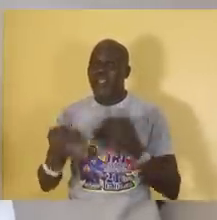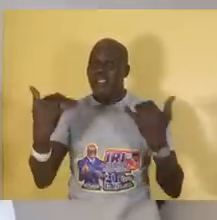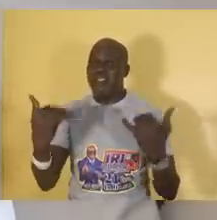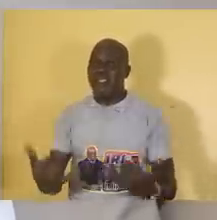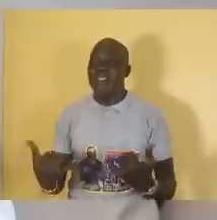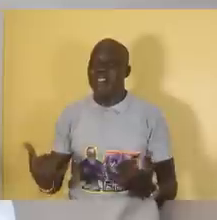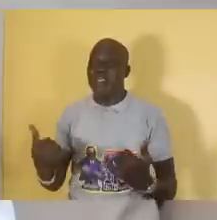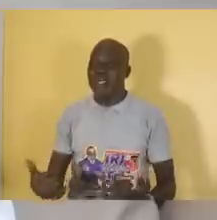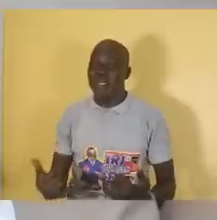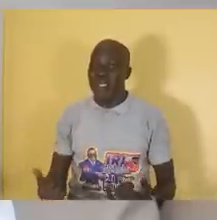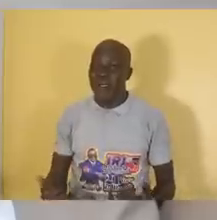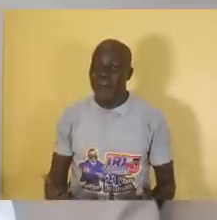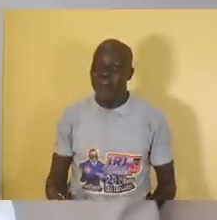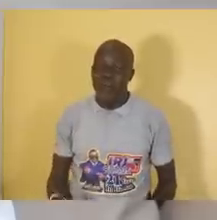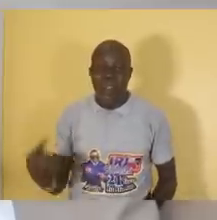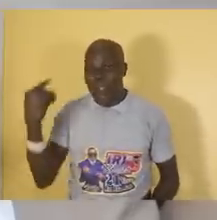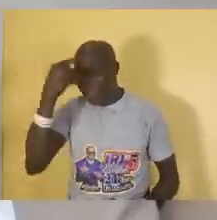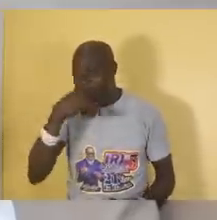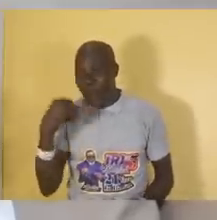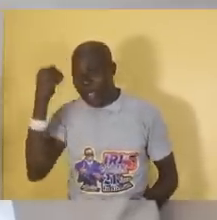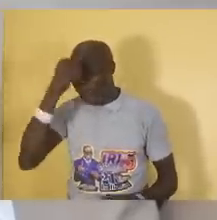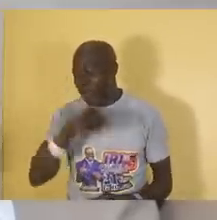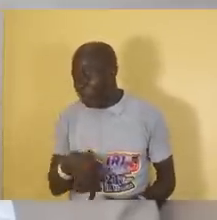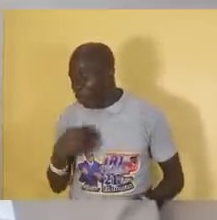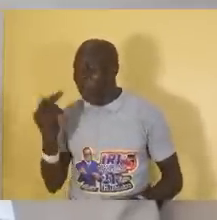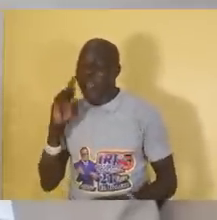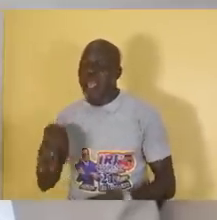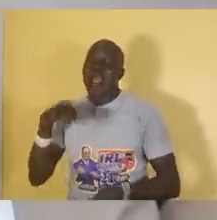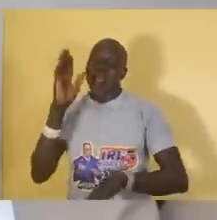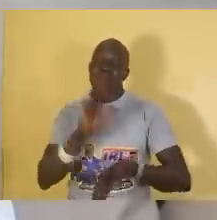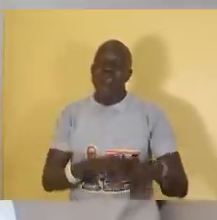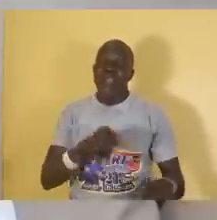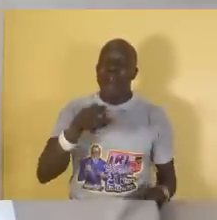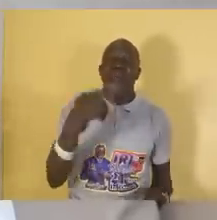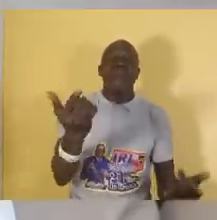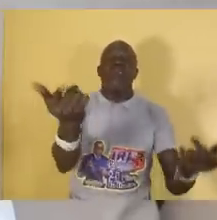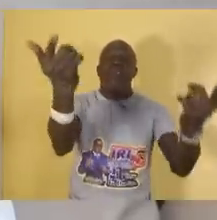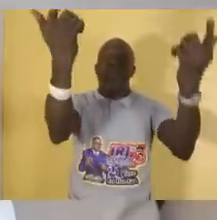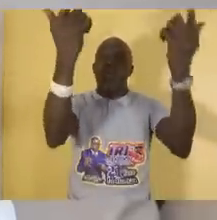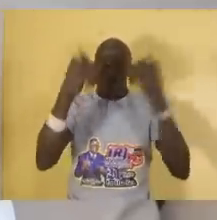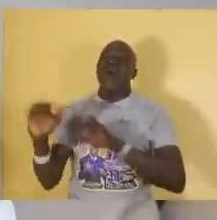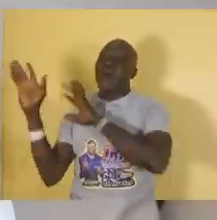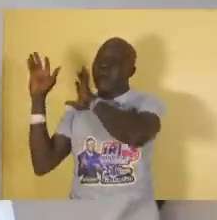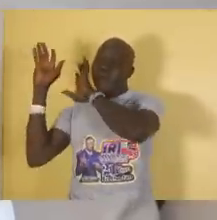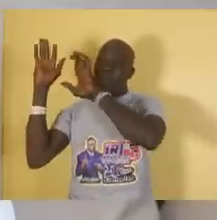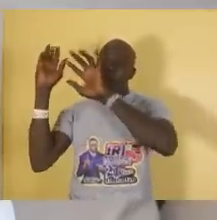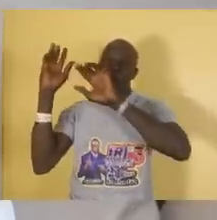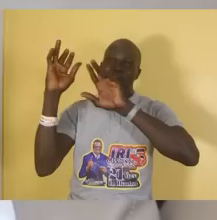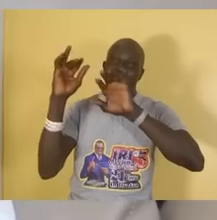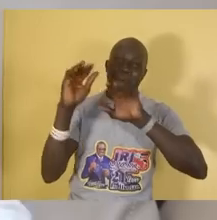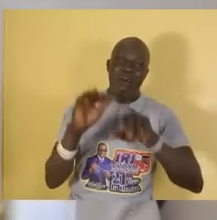Wọ́n lé nísinsìnyí. Ẹwà ògo rẹ̀ pé ọ̀ pé máa